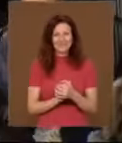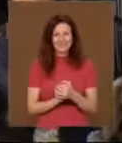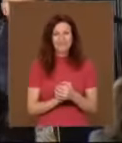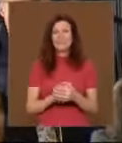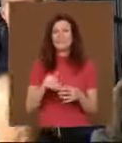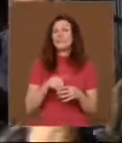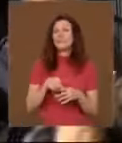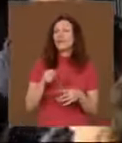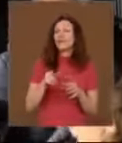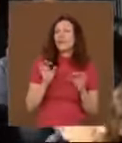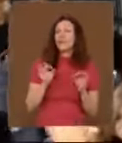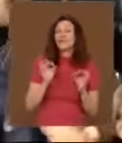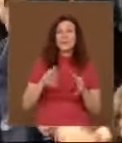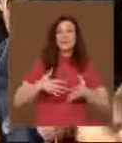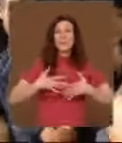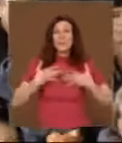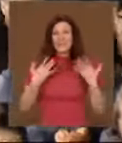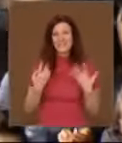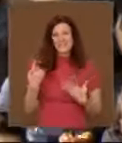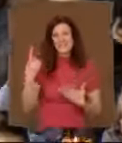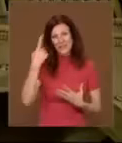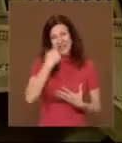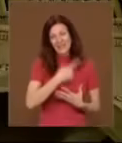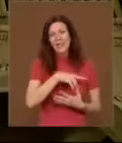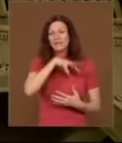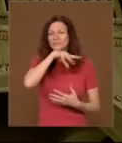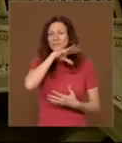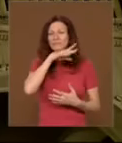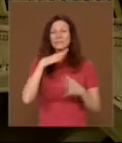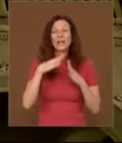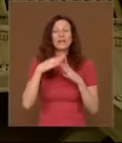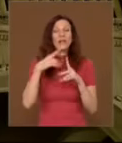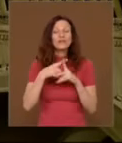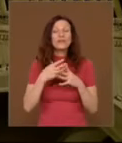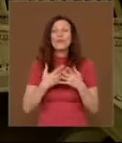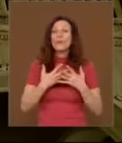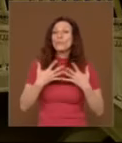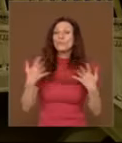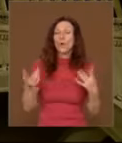В този празничен ден в Древната църква много от